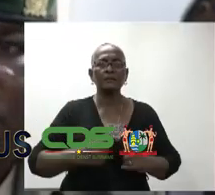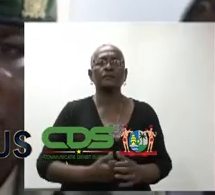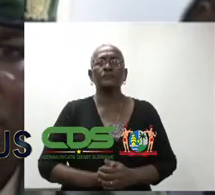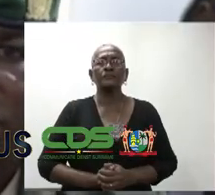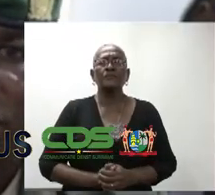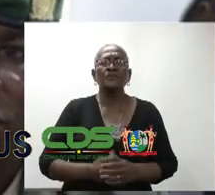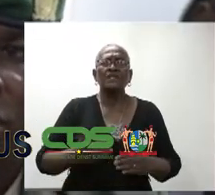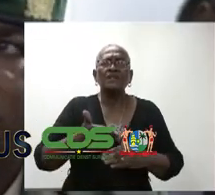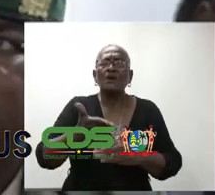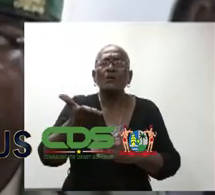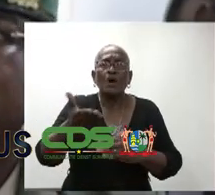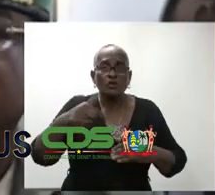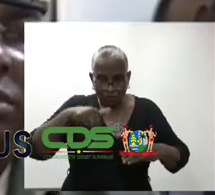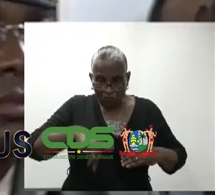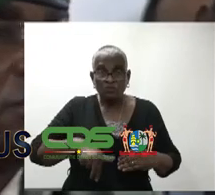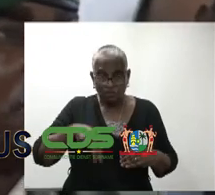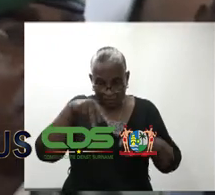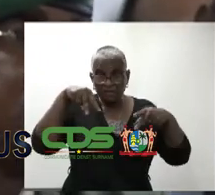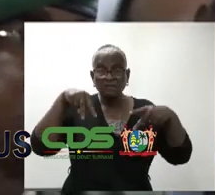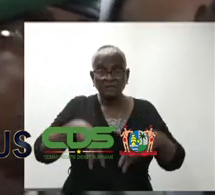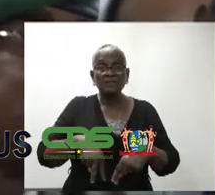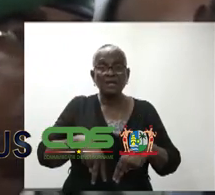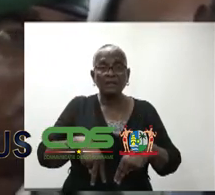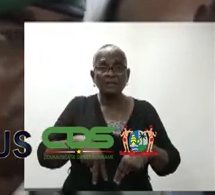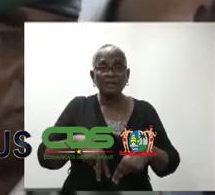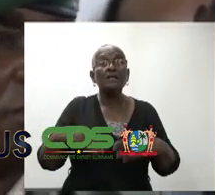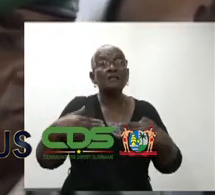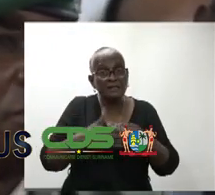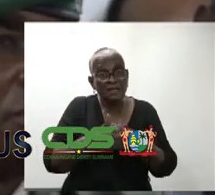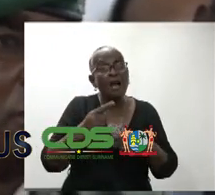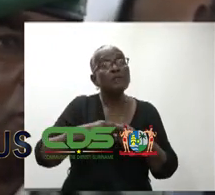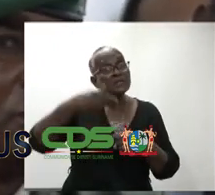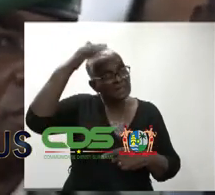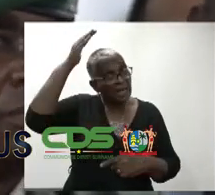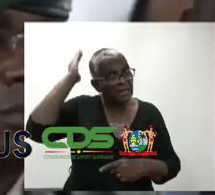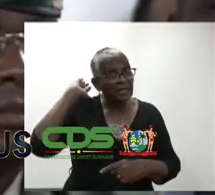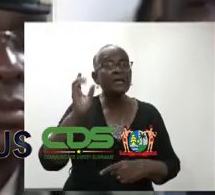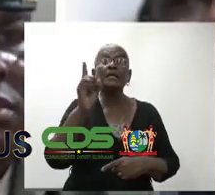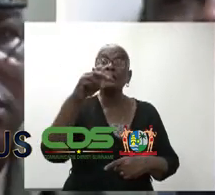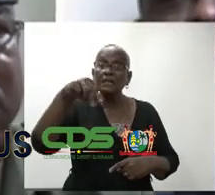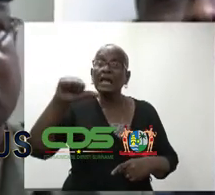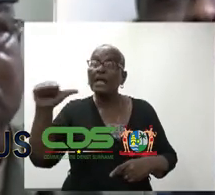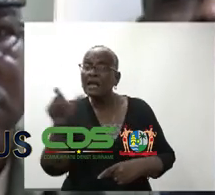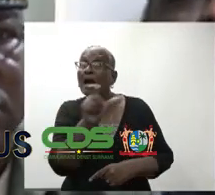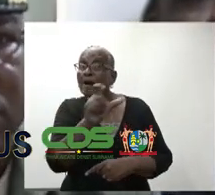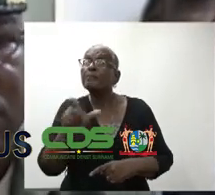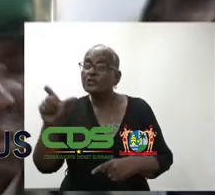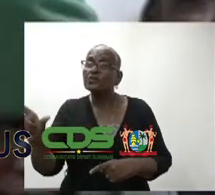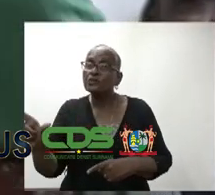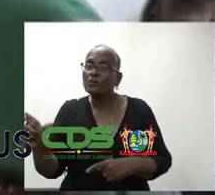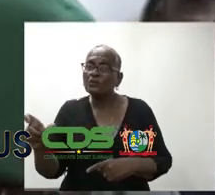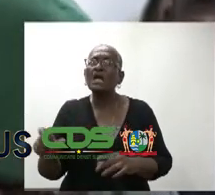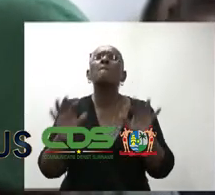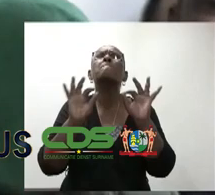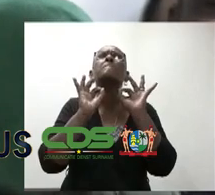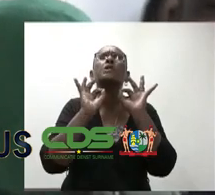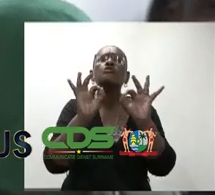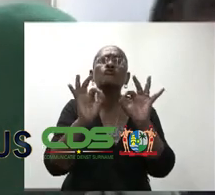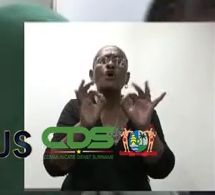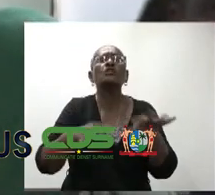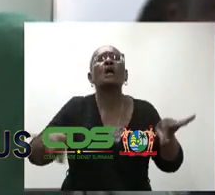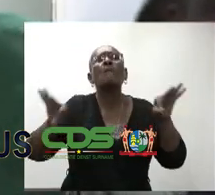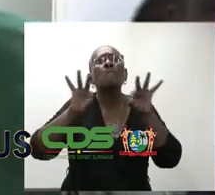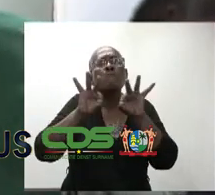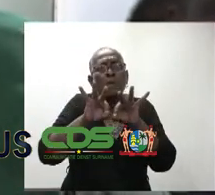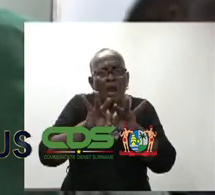En waar we staan, voorzitter, dames en heren, leden van de Nationale Assemblée, is bijzonder belangrijk ook vandaag